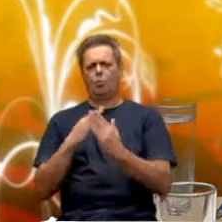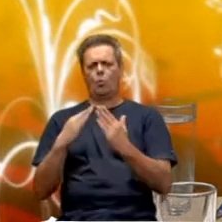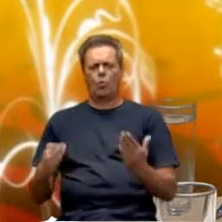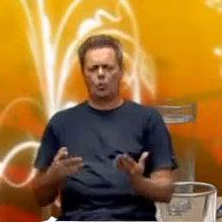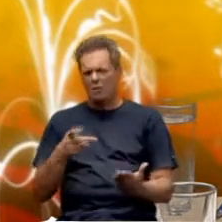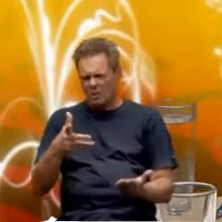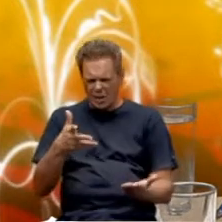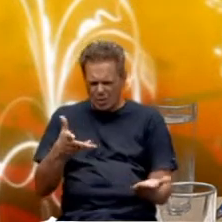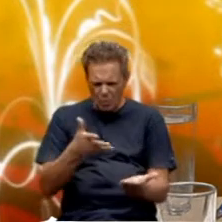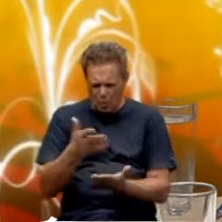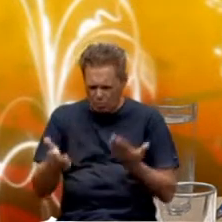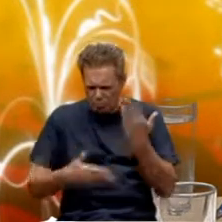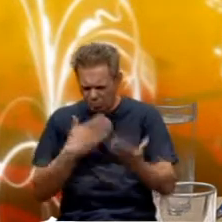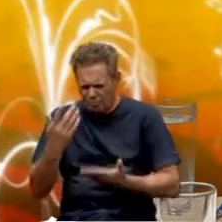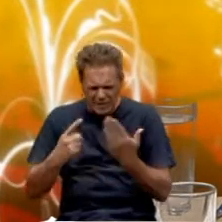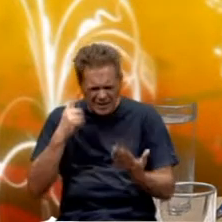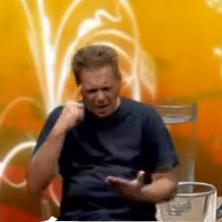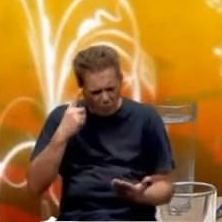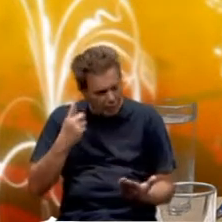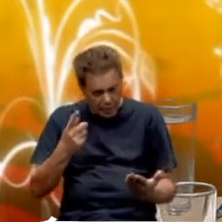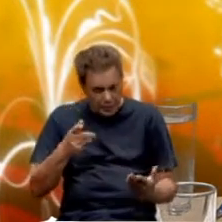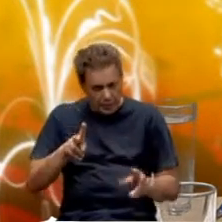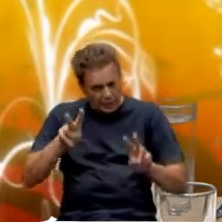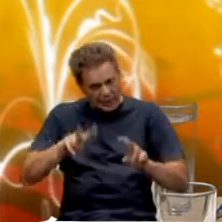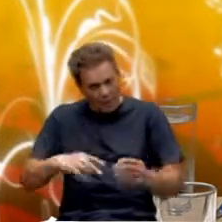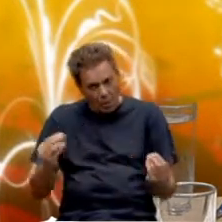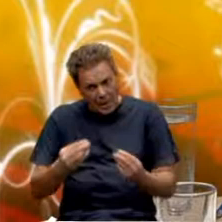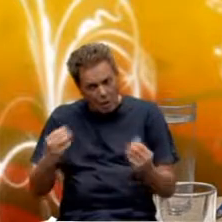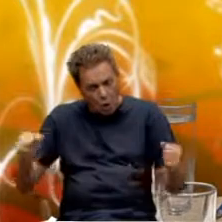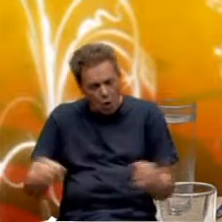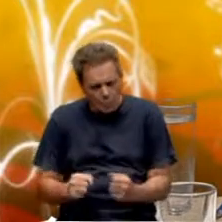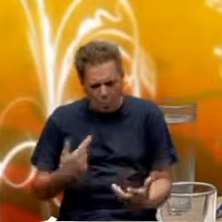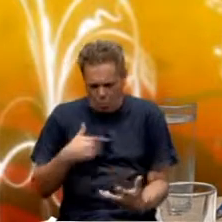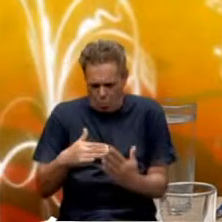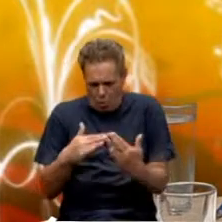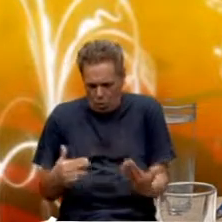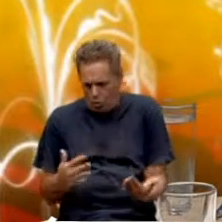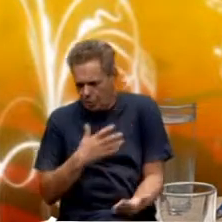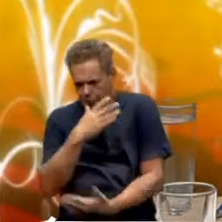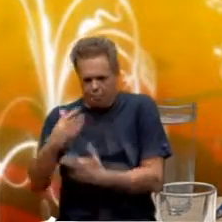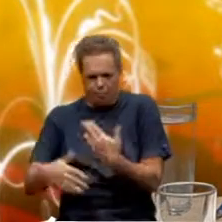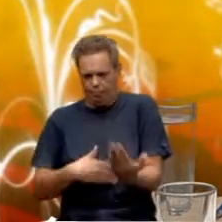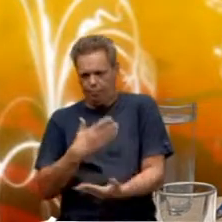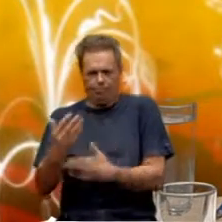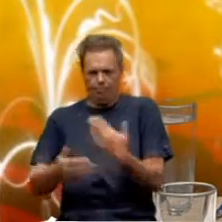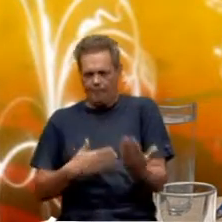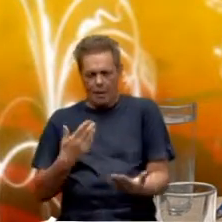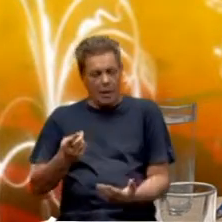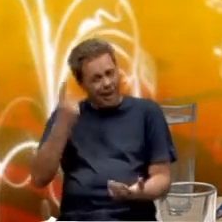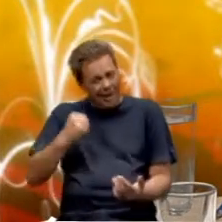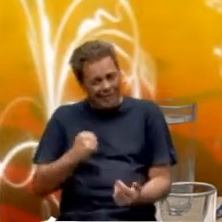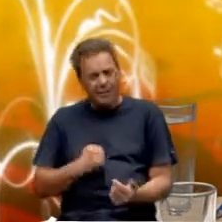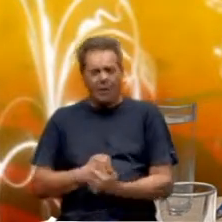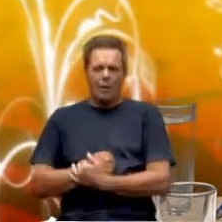sve popratni znakovi da je zaista nešto ozbiljno u tijelu. Dok sam još ovako, još kao da nije to to. Međutim, tu